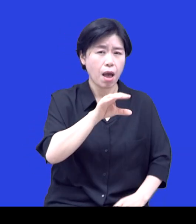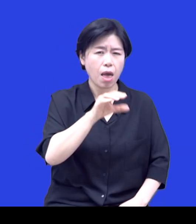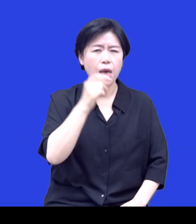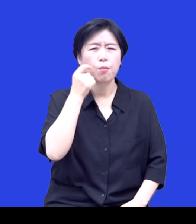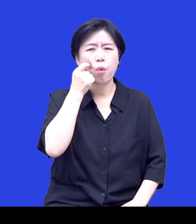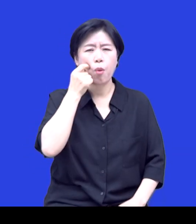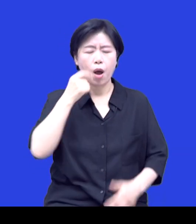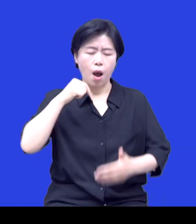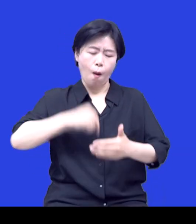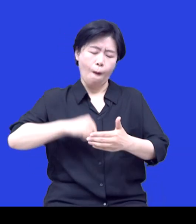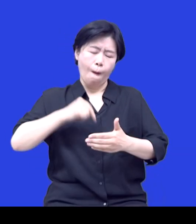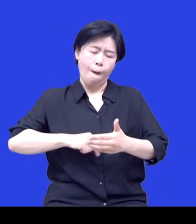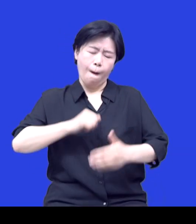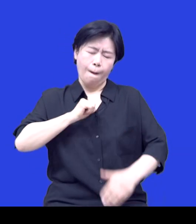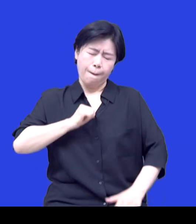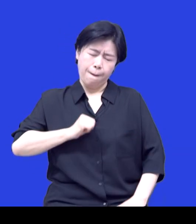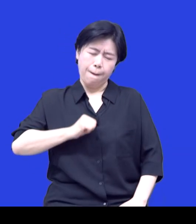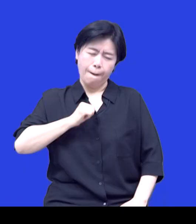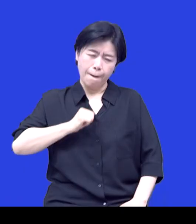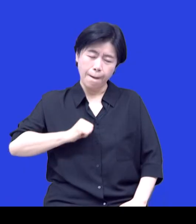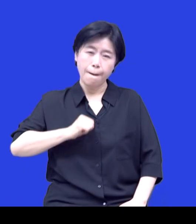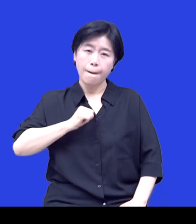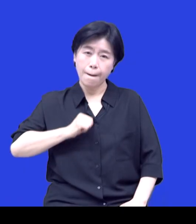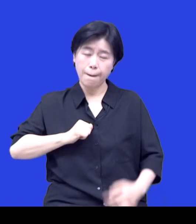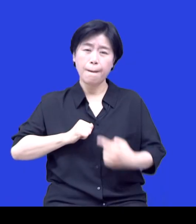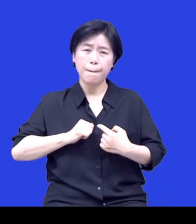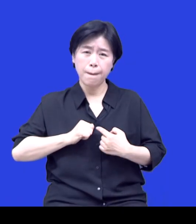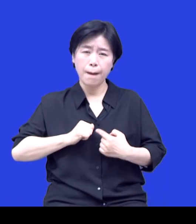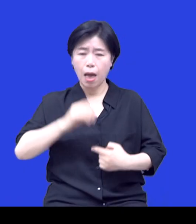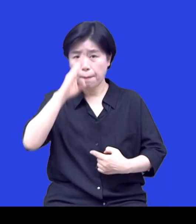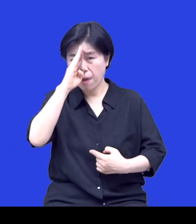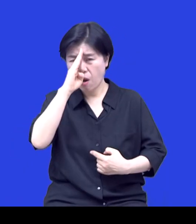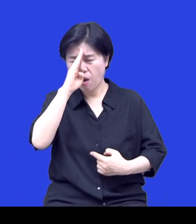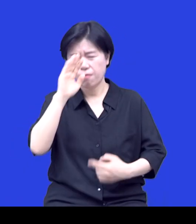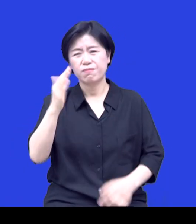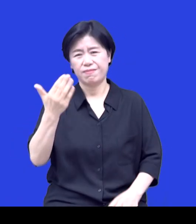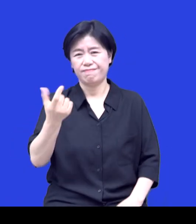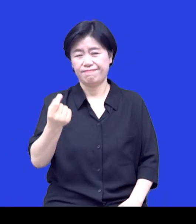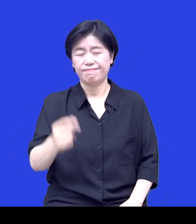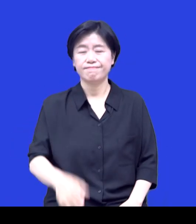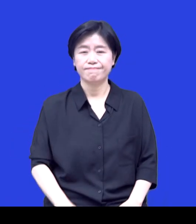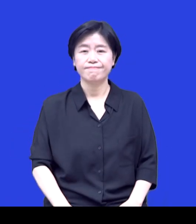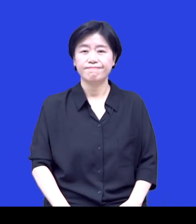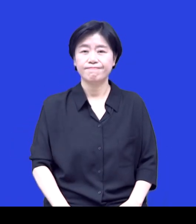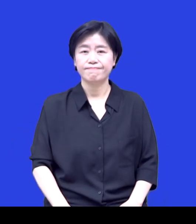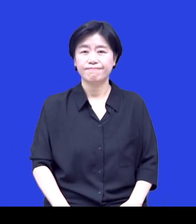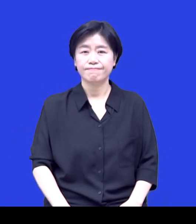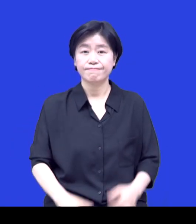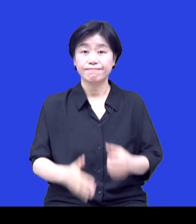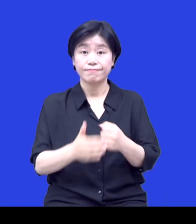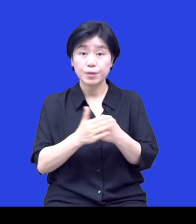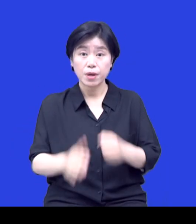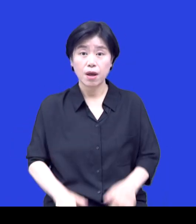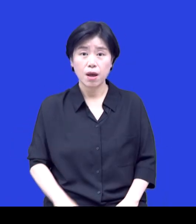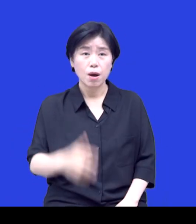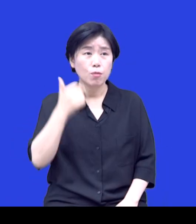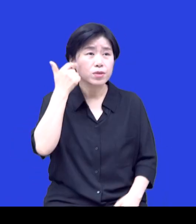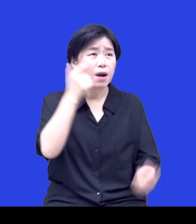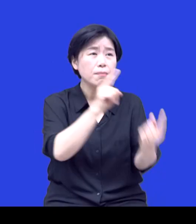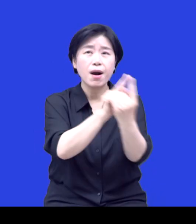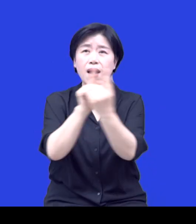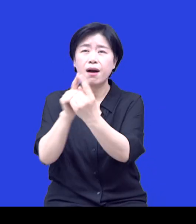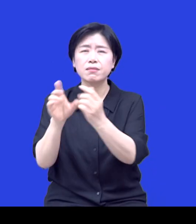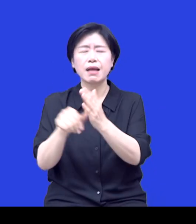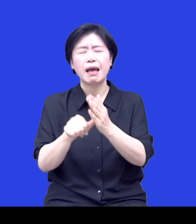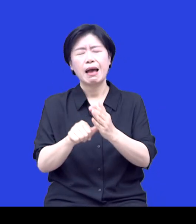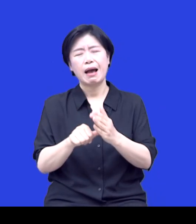그 골마 터진 네. 터질 대로 터져서 하지만 아무에게도 보일 수 없는 그 누구에게도 보일 수 없는. 그래서 저는 목사님들 보면 막